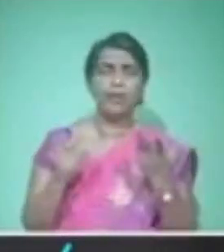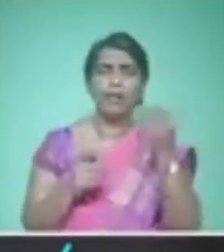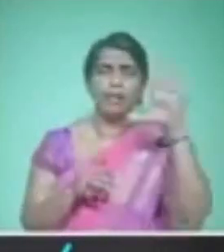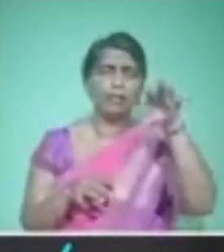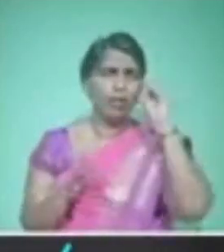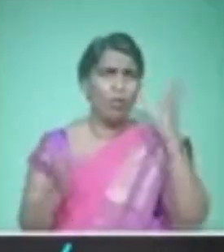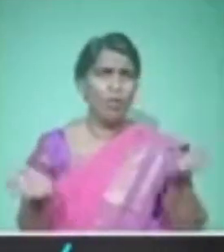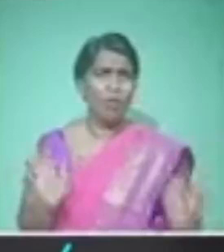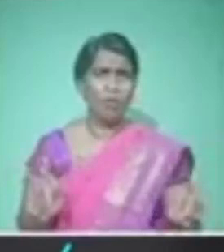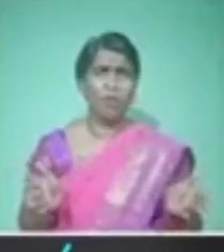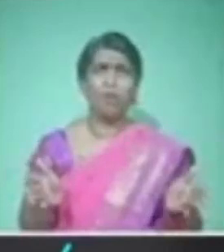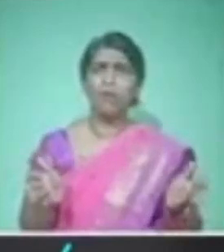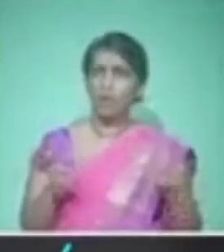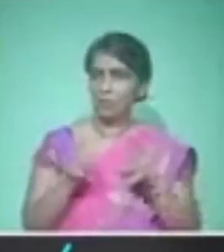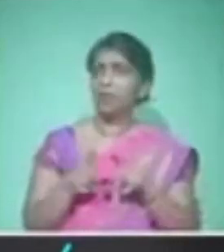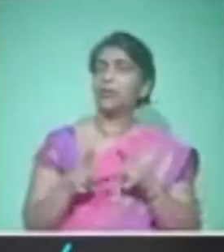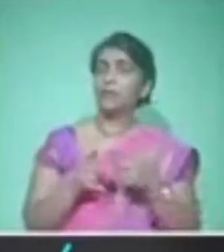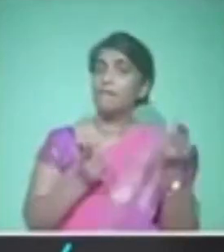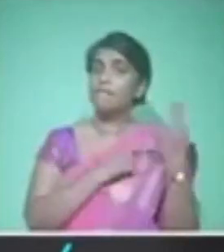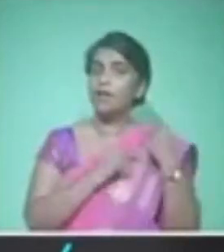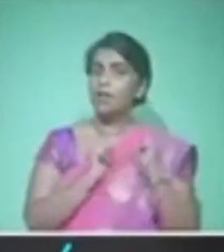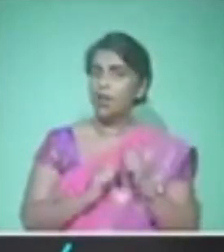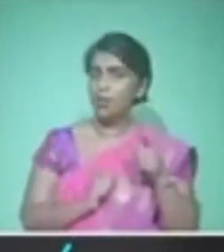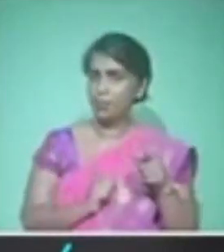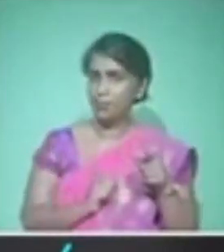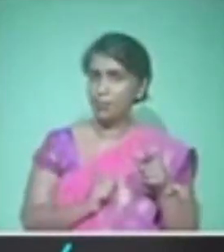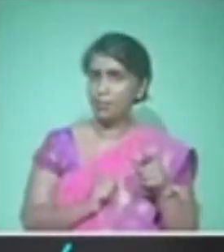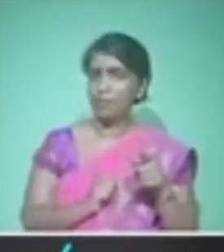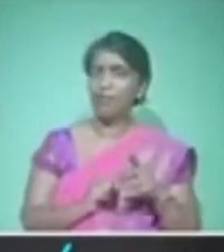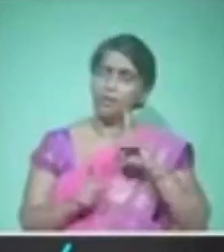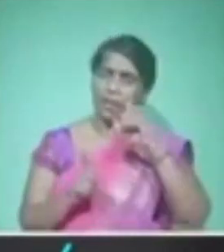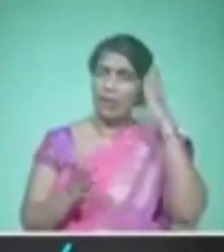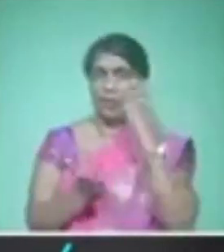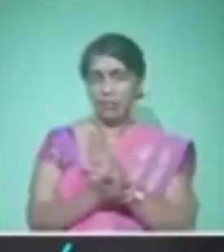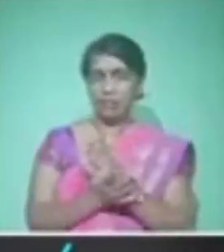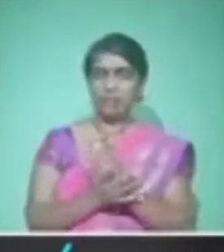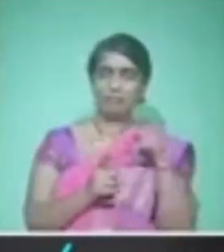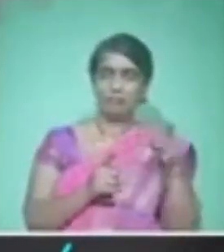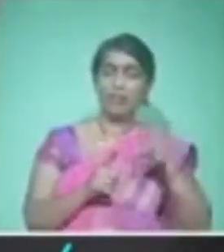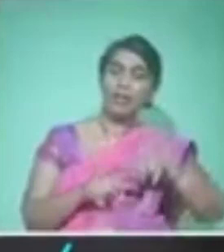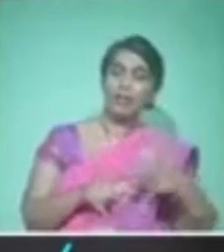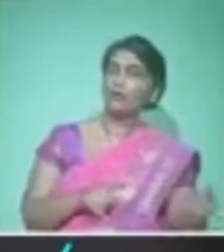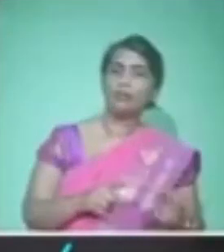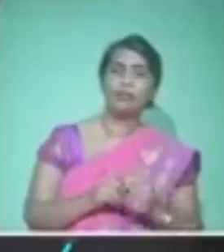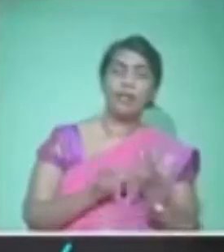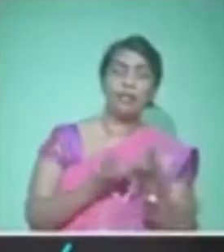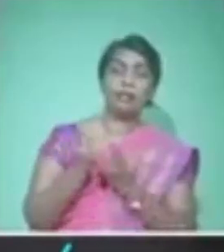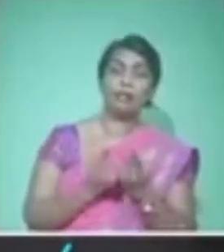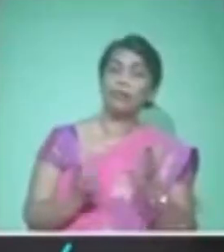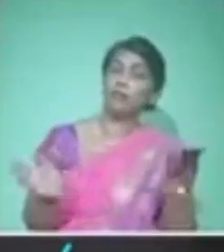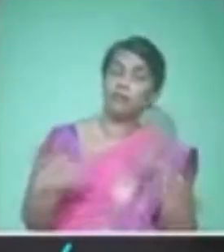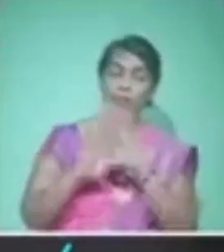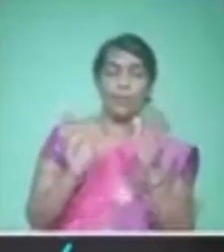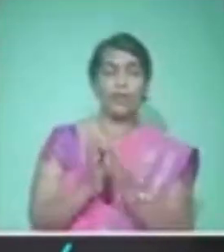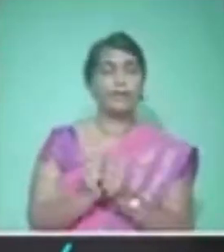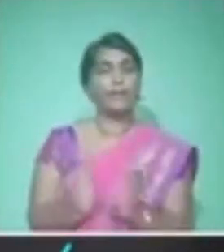තේරුම? හරිද මේකට කවුද වග කියන්නේ? එකක් නතර කළා එක පැත්තකින්. අනිත් පැත්තෙන් කිව්වා තරඟකාරී වලට හැම එකම